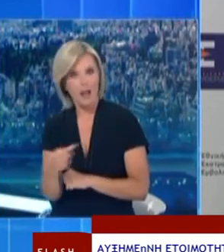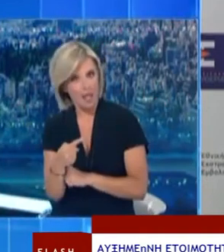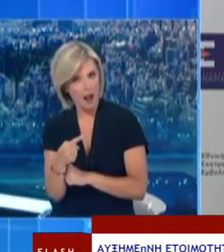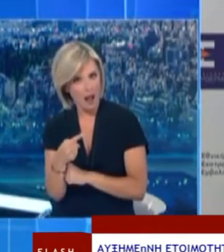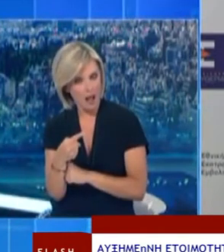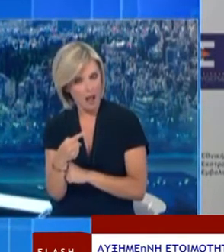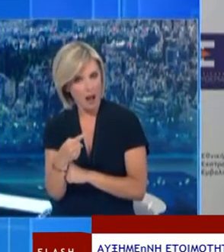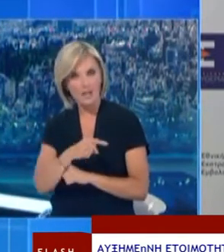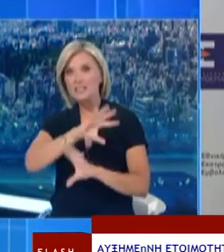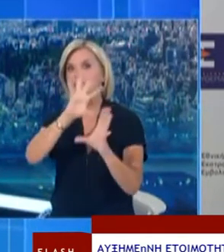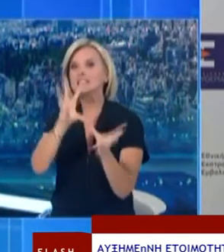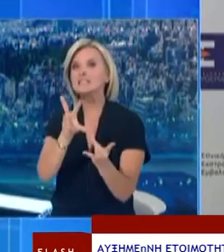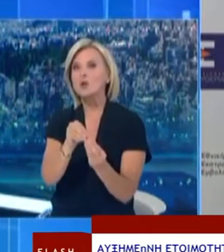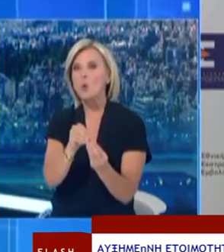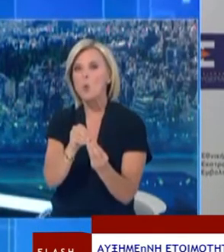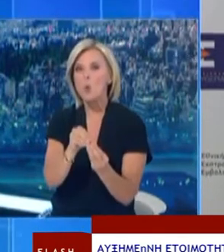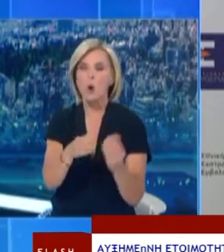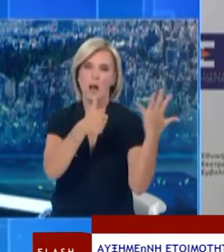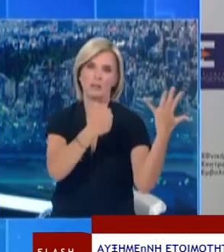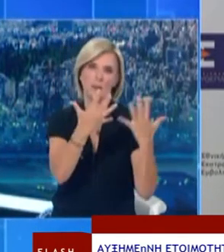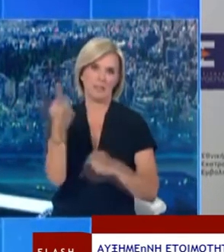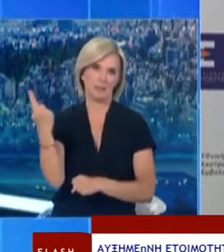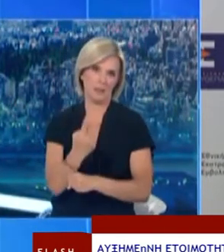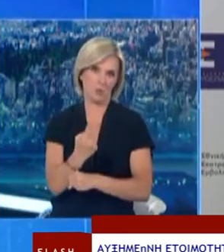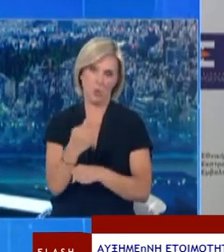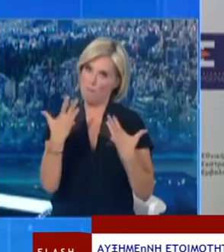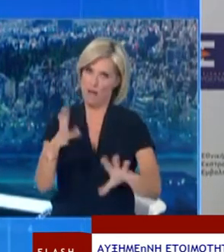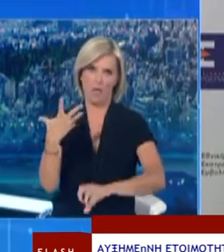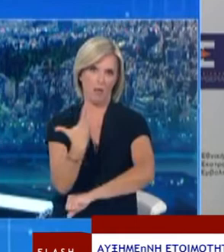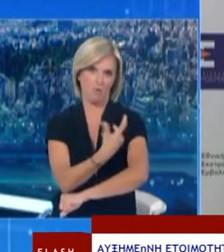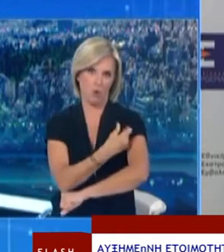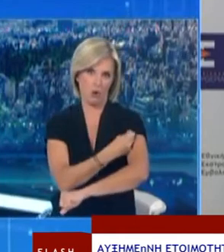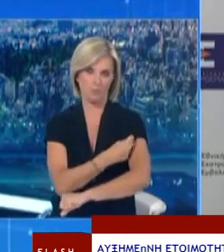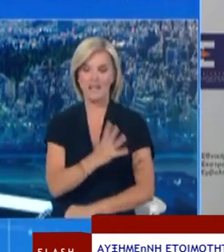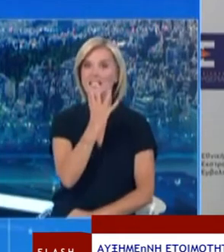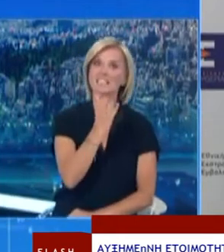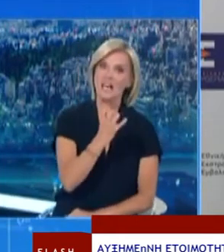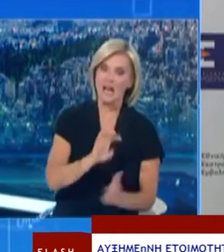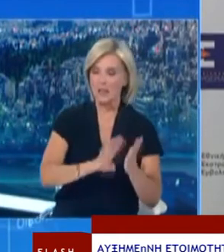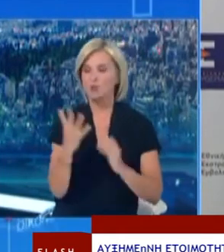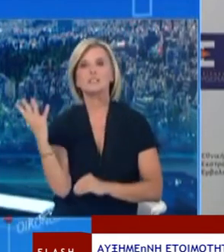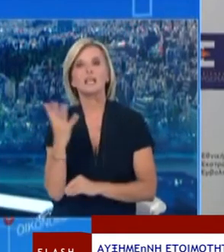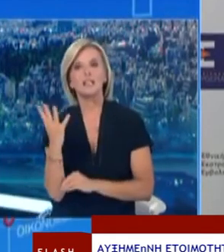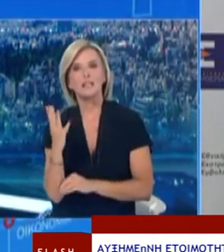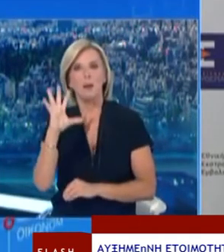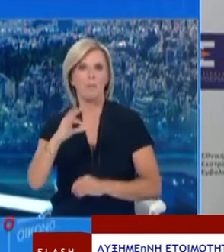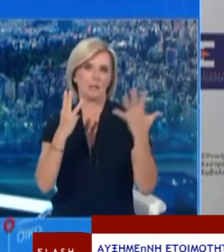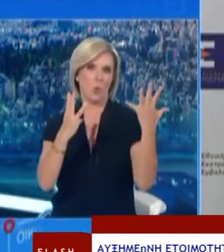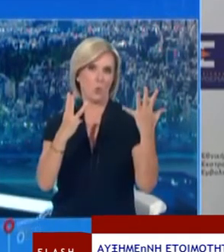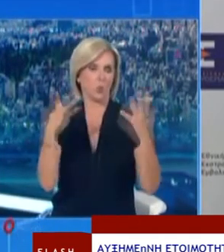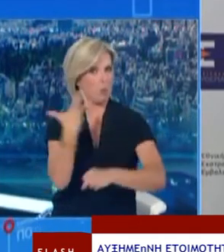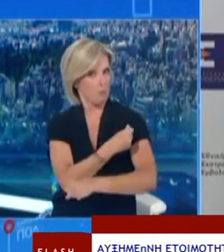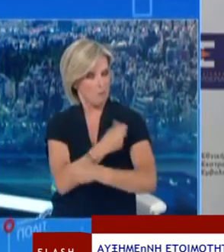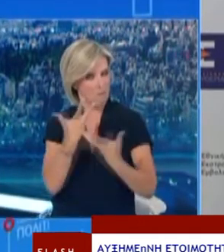μία δόση, με τα ραντεβού θα ανέλθει στο 65%. 40-44, το 58% έχει ήδη